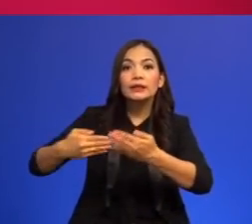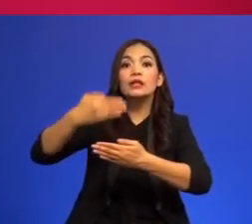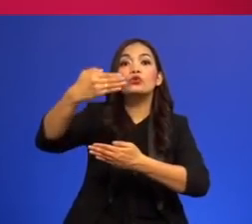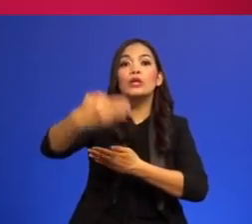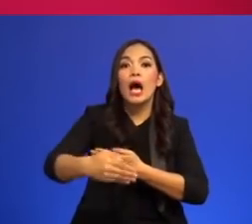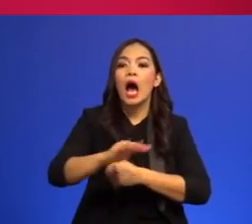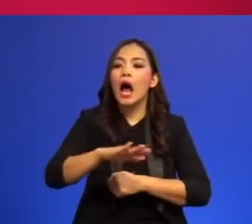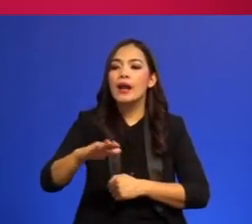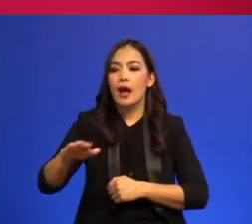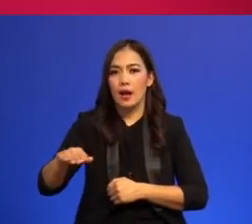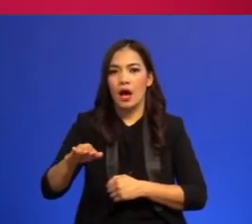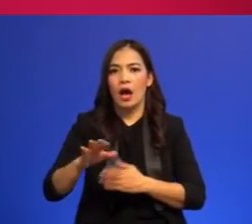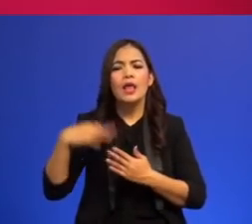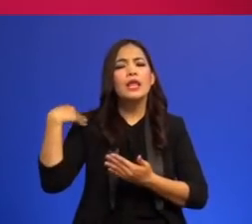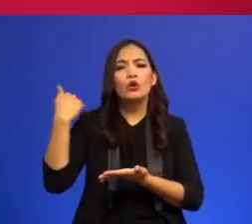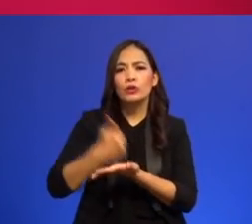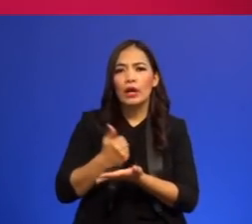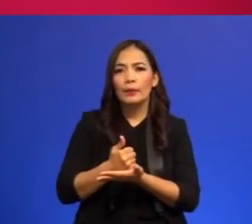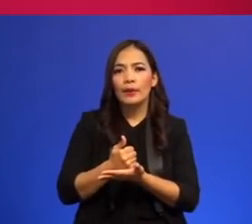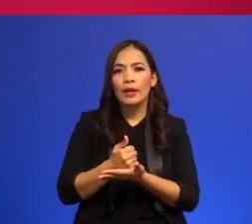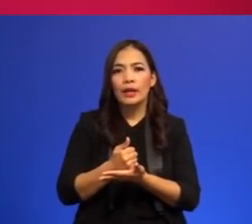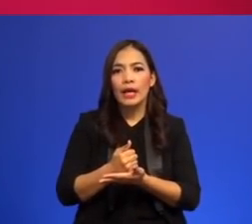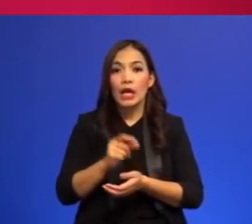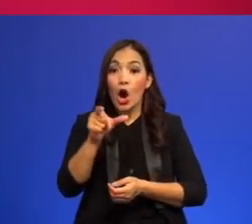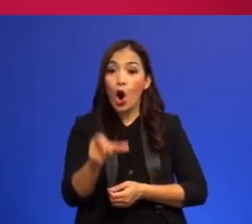yaitu anak-anak. Dia ada di tengah.